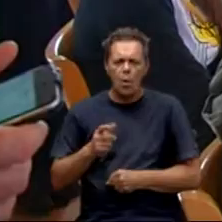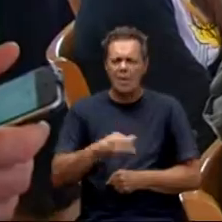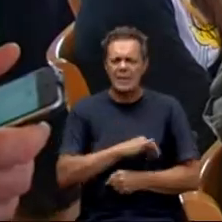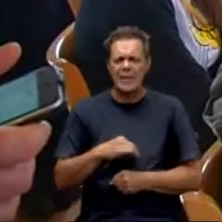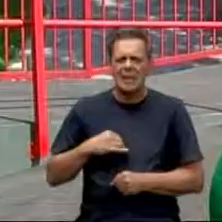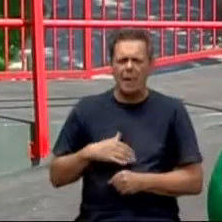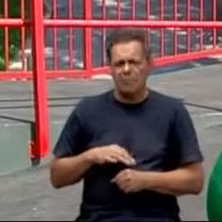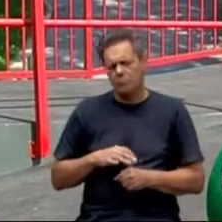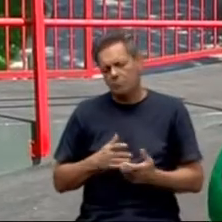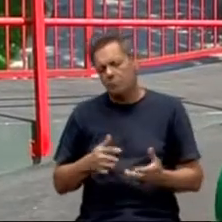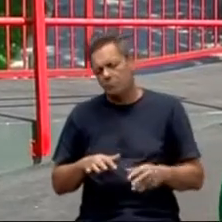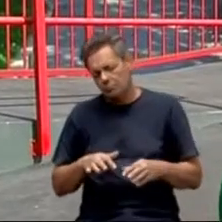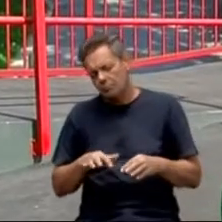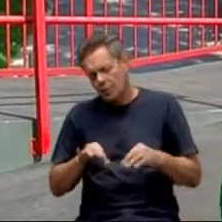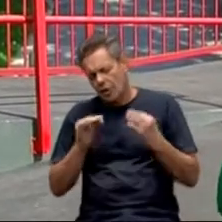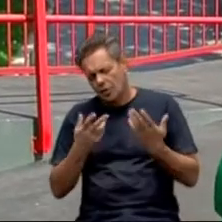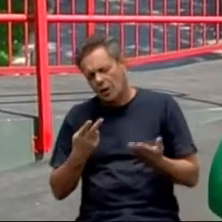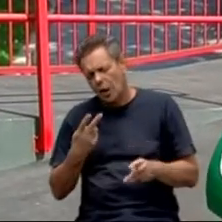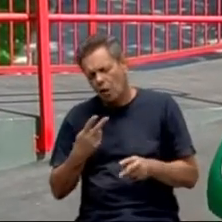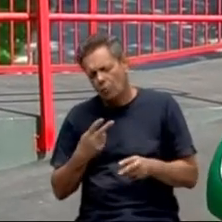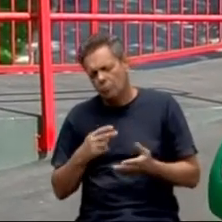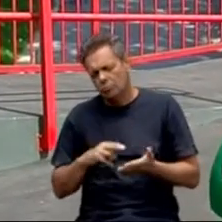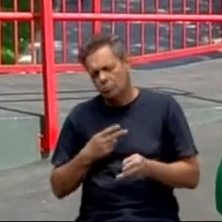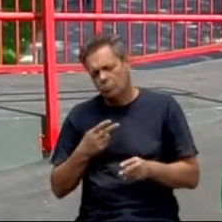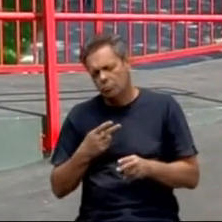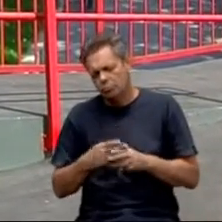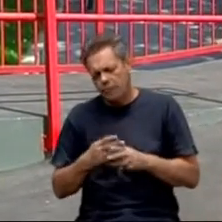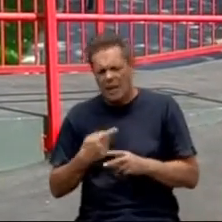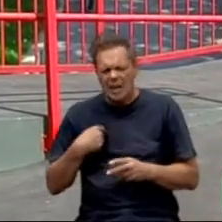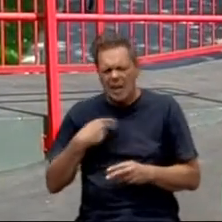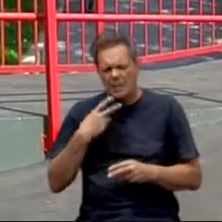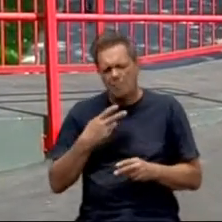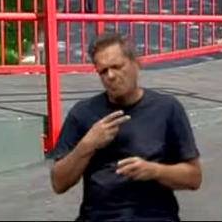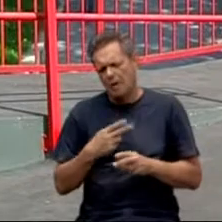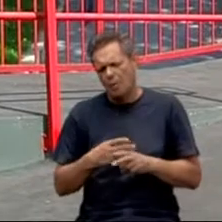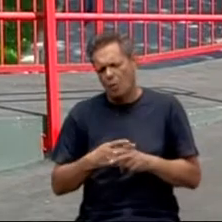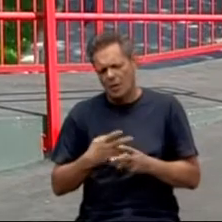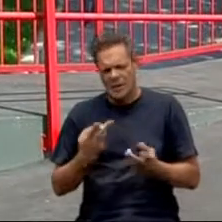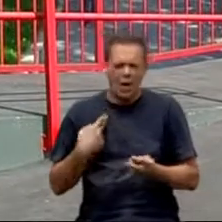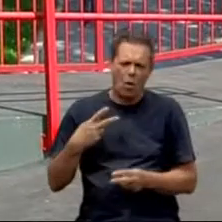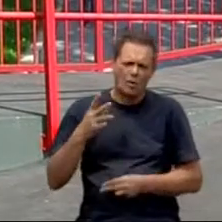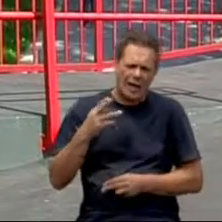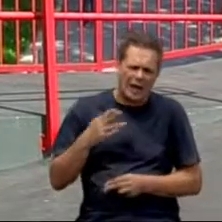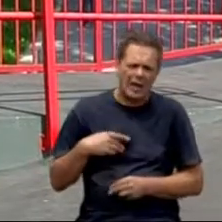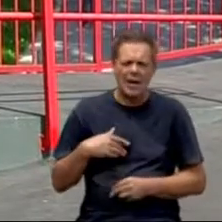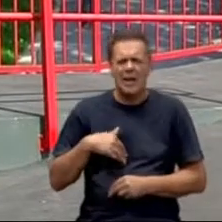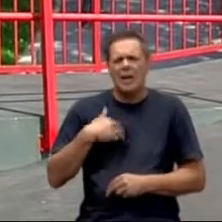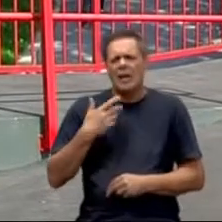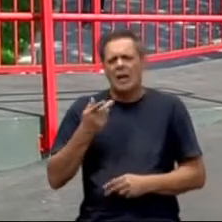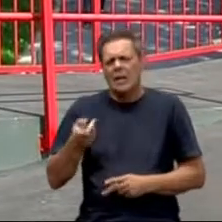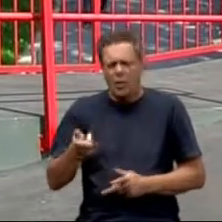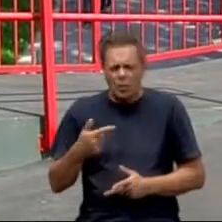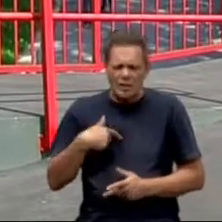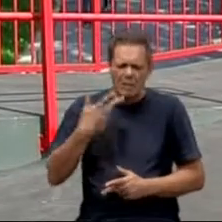bolešću. Krenula sam kao korisnik, liječila sam se od maligne bolesti u djetinjstvu. Nakon toga sam krenula u